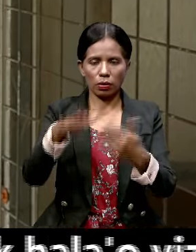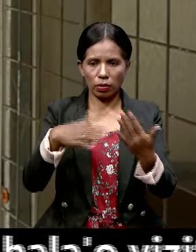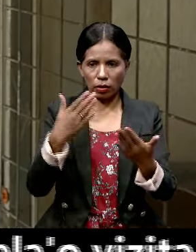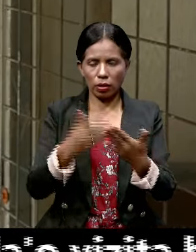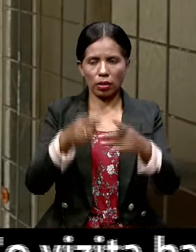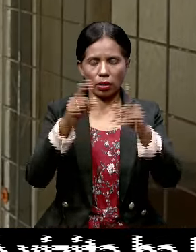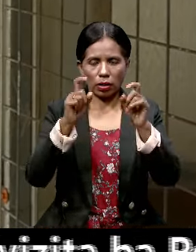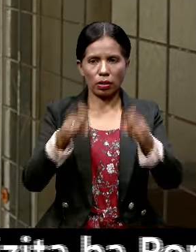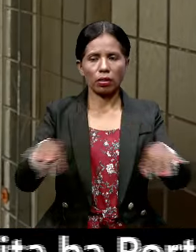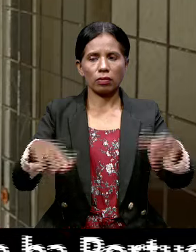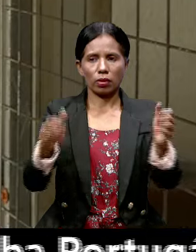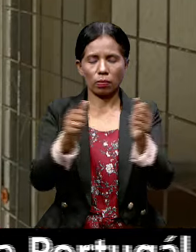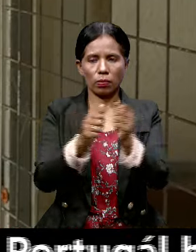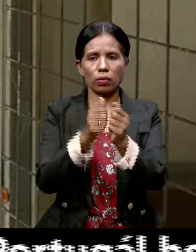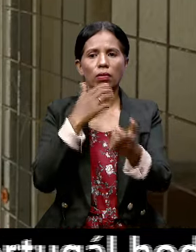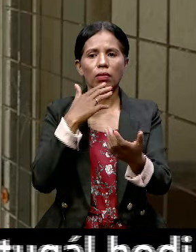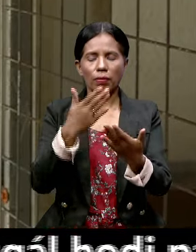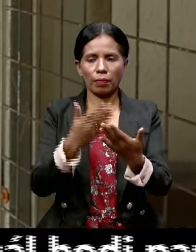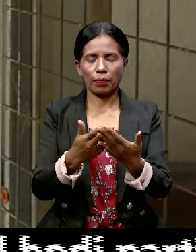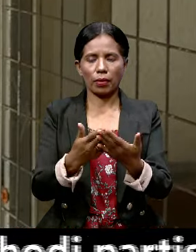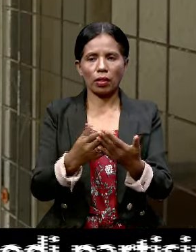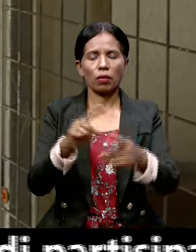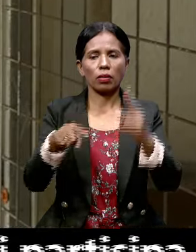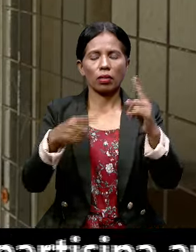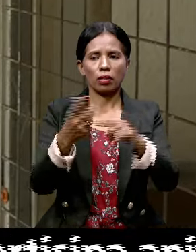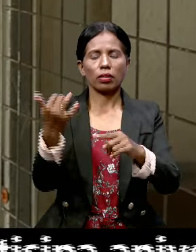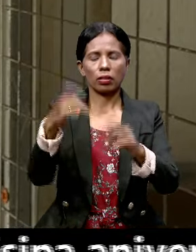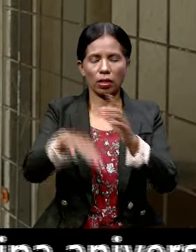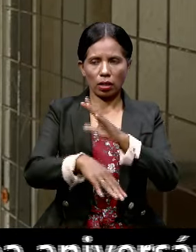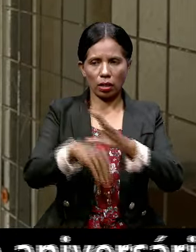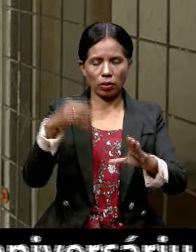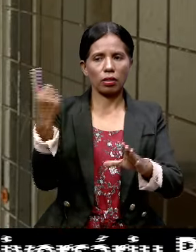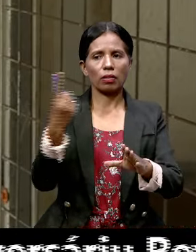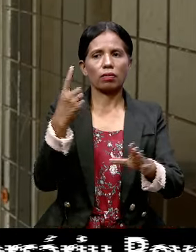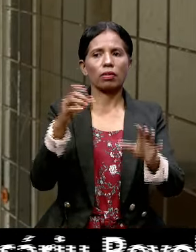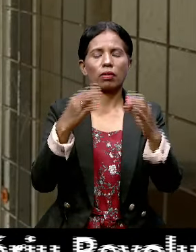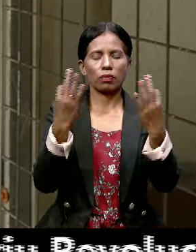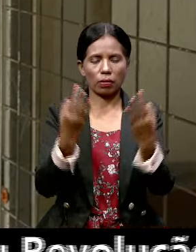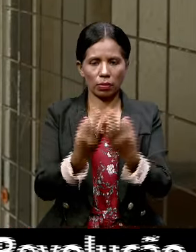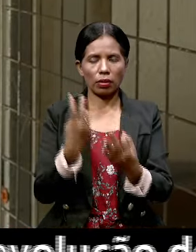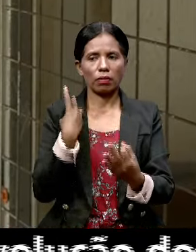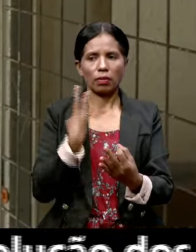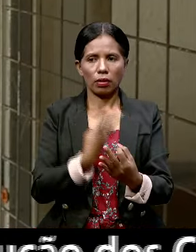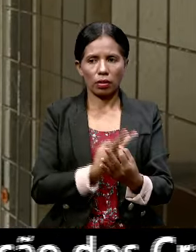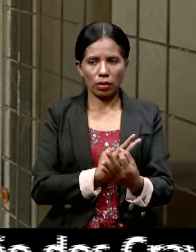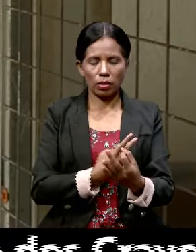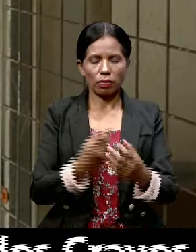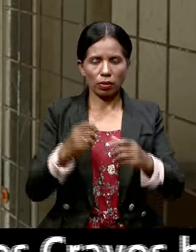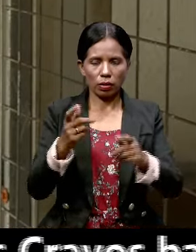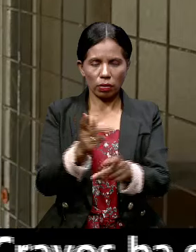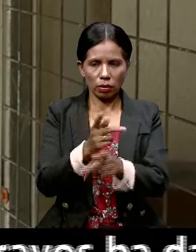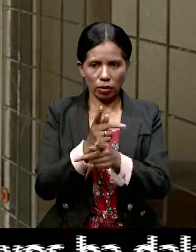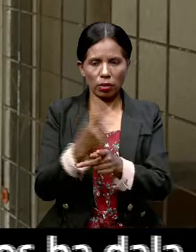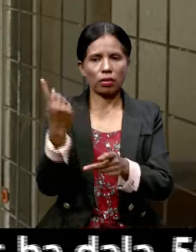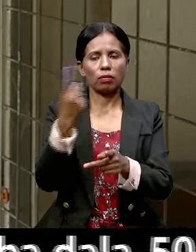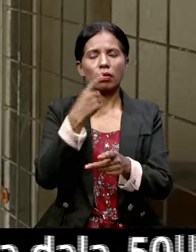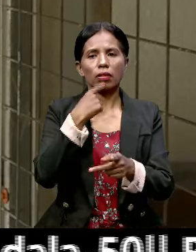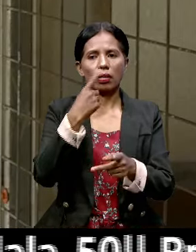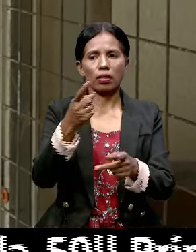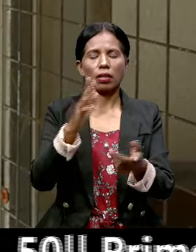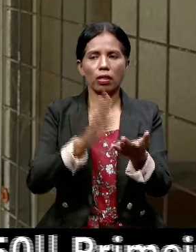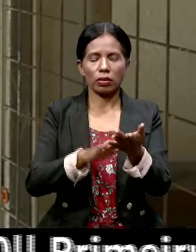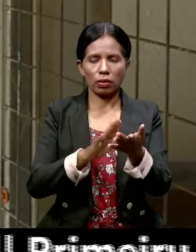tengki koordinasi malu hari dia, mune bahira kuando sira saimos na fatin familiar ba ita, na fatin kuida, na fatin considera,